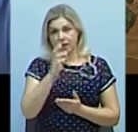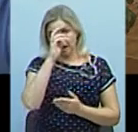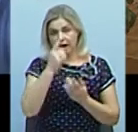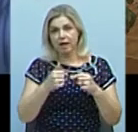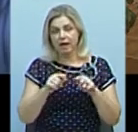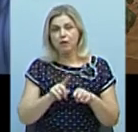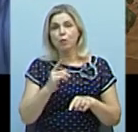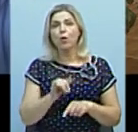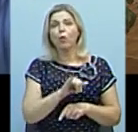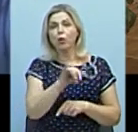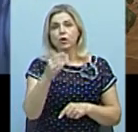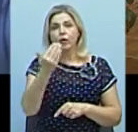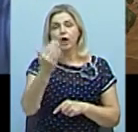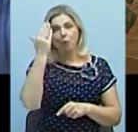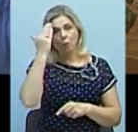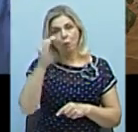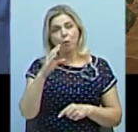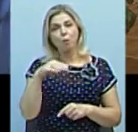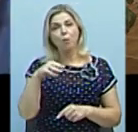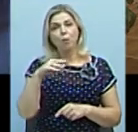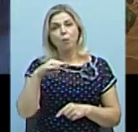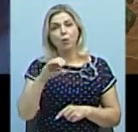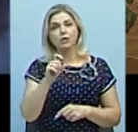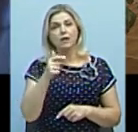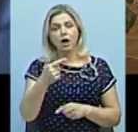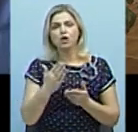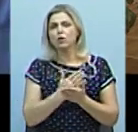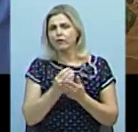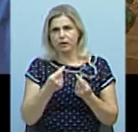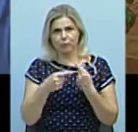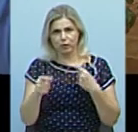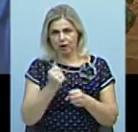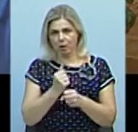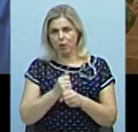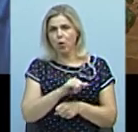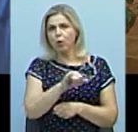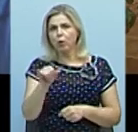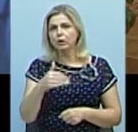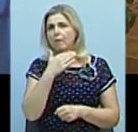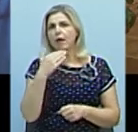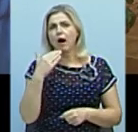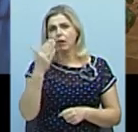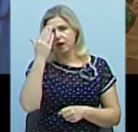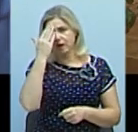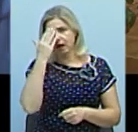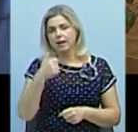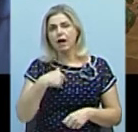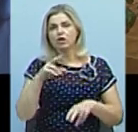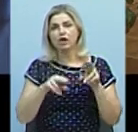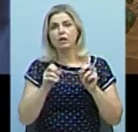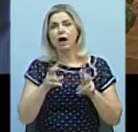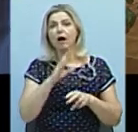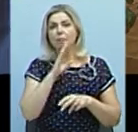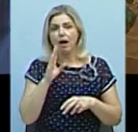що їх мозок робить, ну, взагалі працює по-іншому, у них дуже багато талантів, і вони б могли, ну, от я вважаю, як мама,